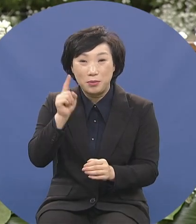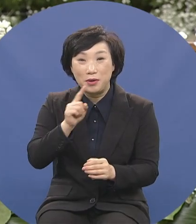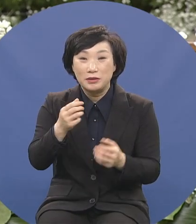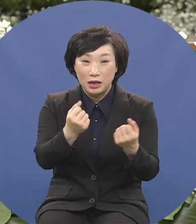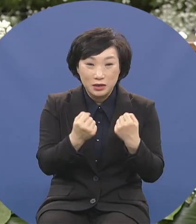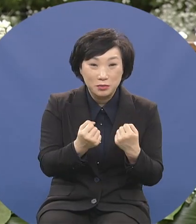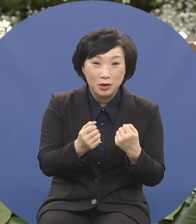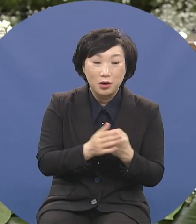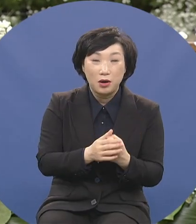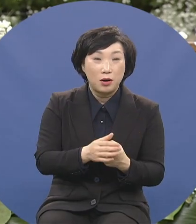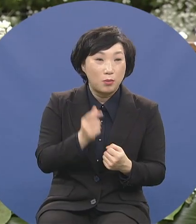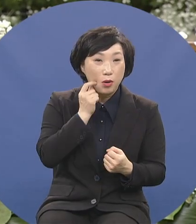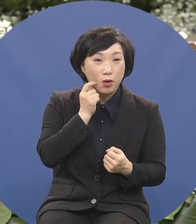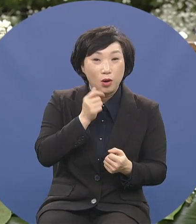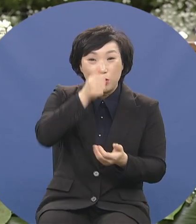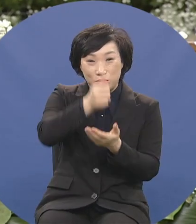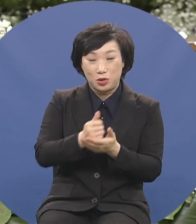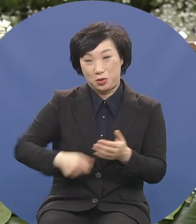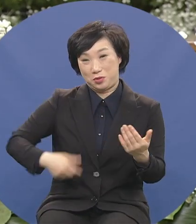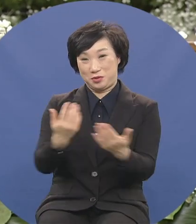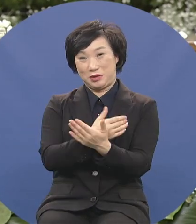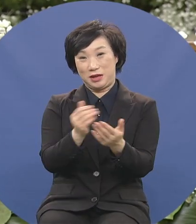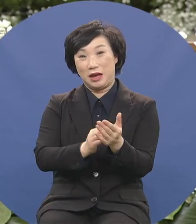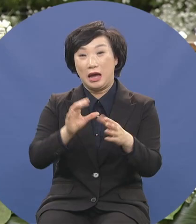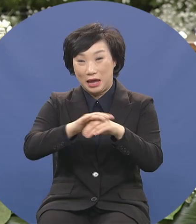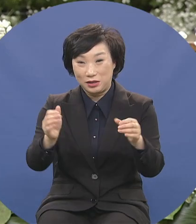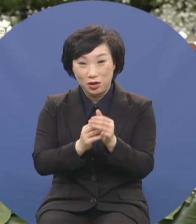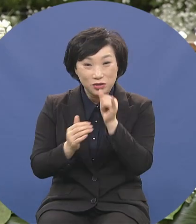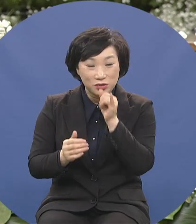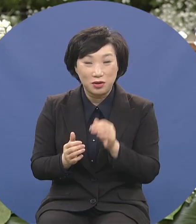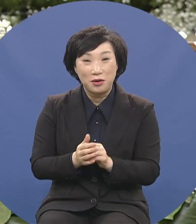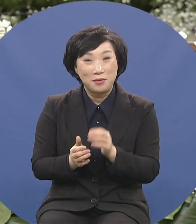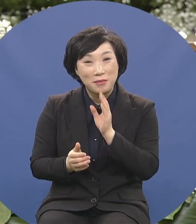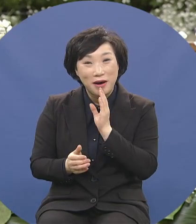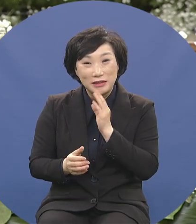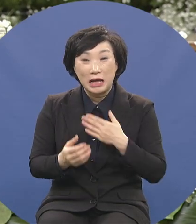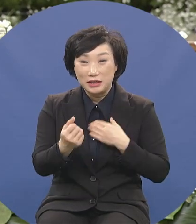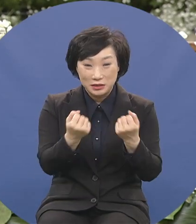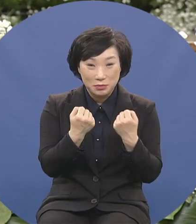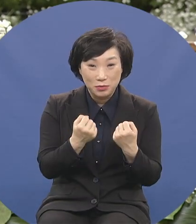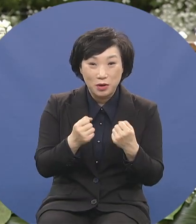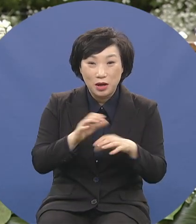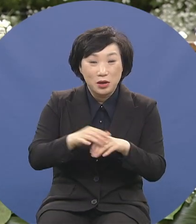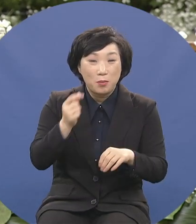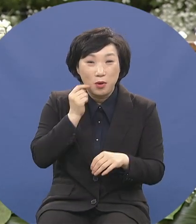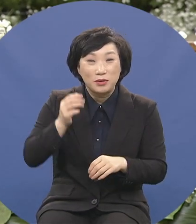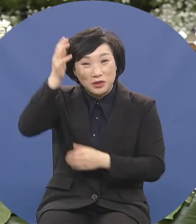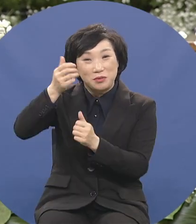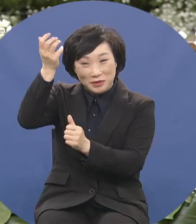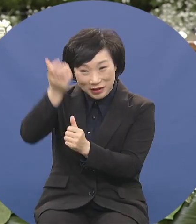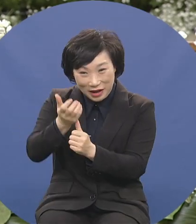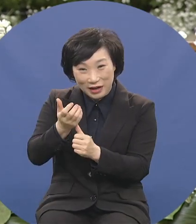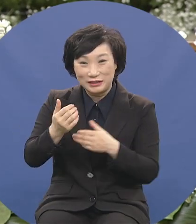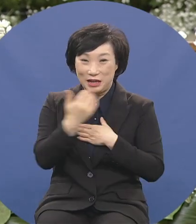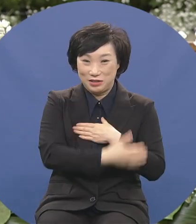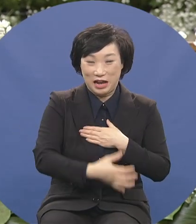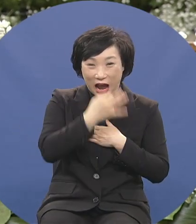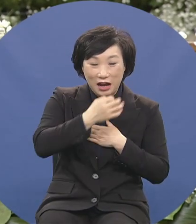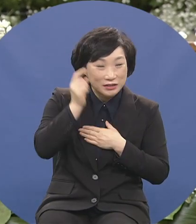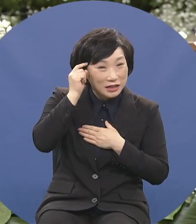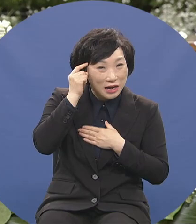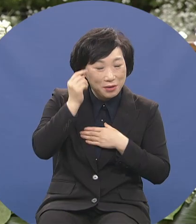힘으로 못하는 죄가 해결되고 내 힘으로 못하는 성령에 대하여 오셔서 역시 내 소욕과 정욕을 이기게